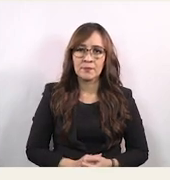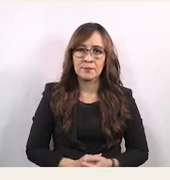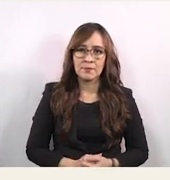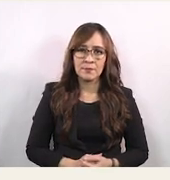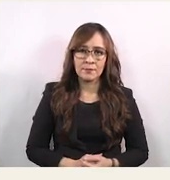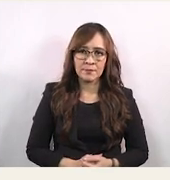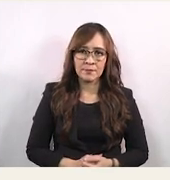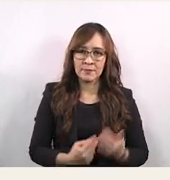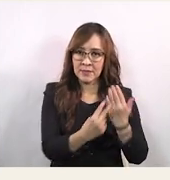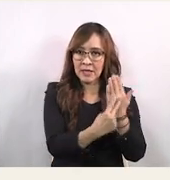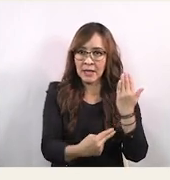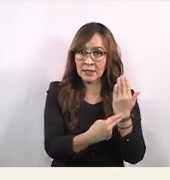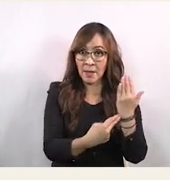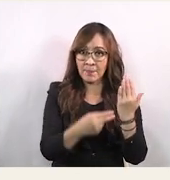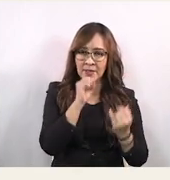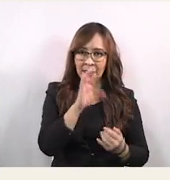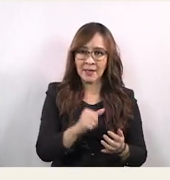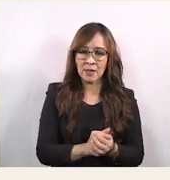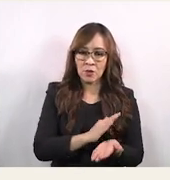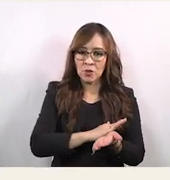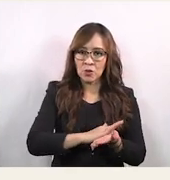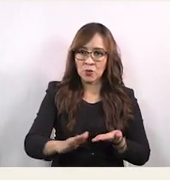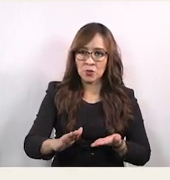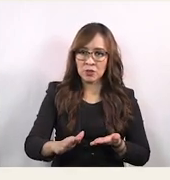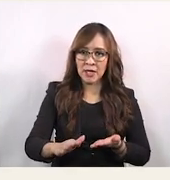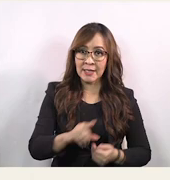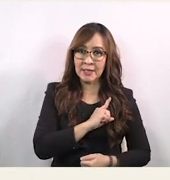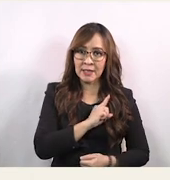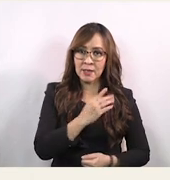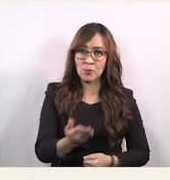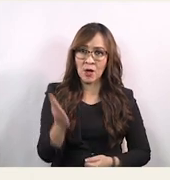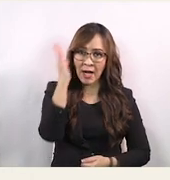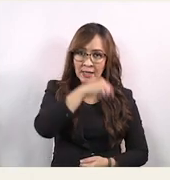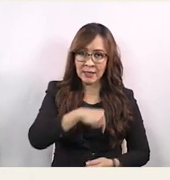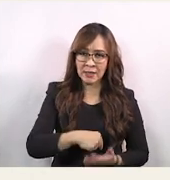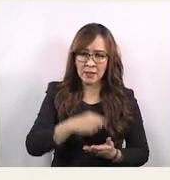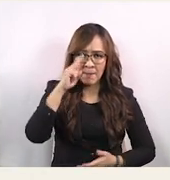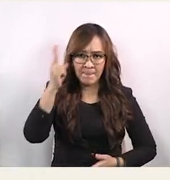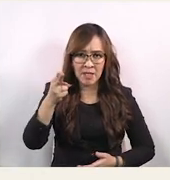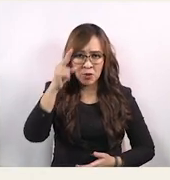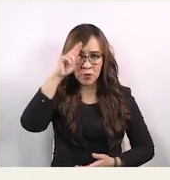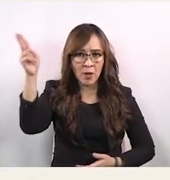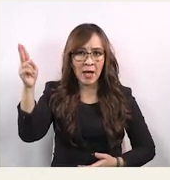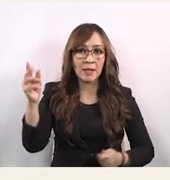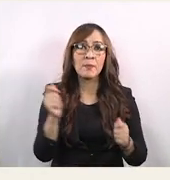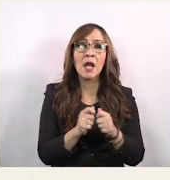Hai banyak kita bilang kuduskan dirimu hari ini Maka besok Tuhan akan melakukan perkara-perkara besar